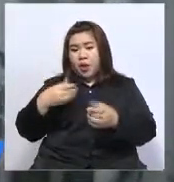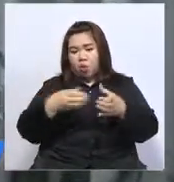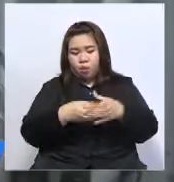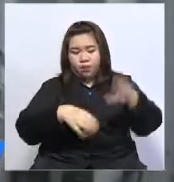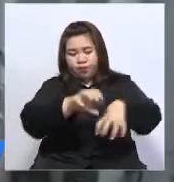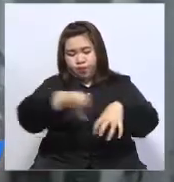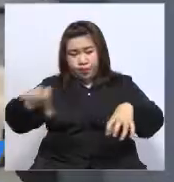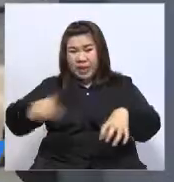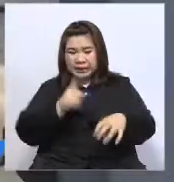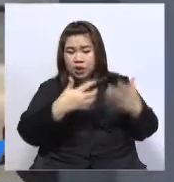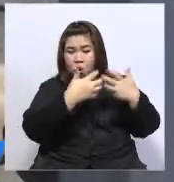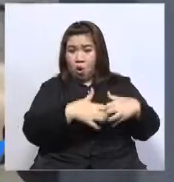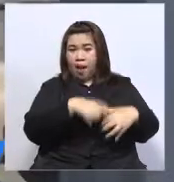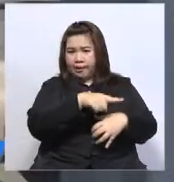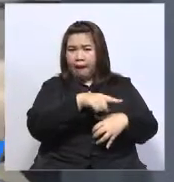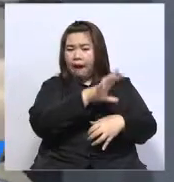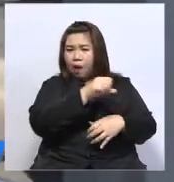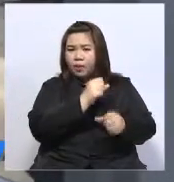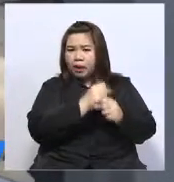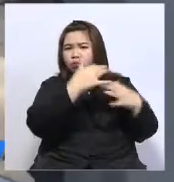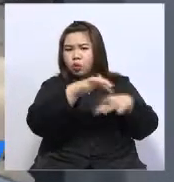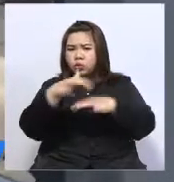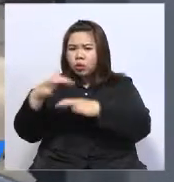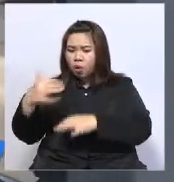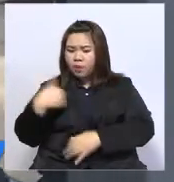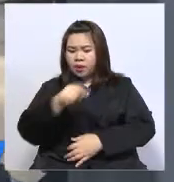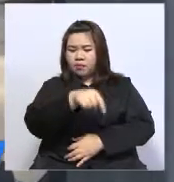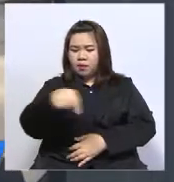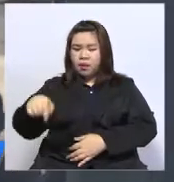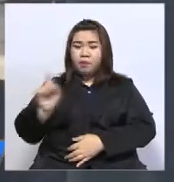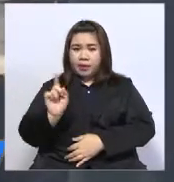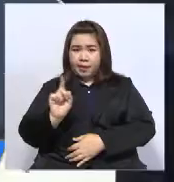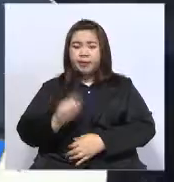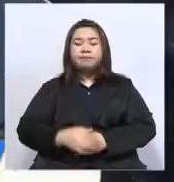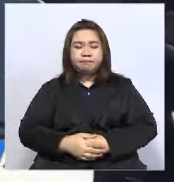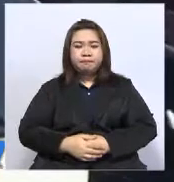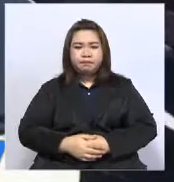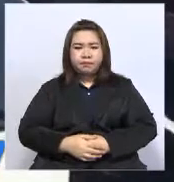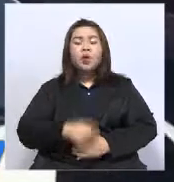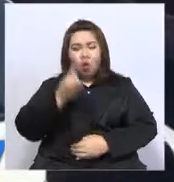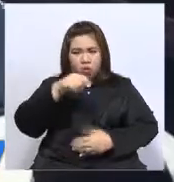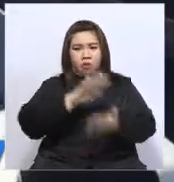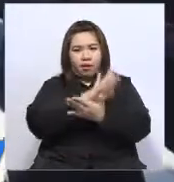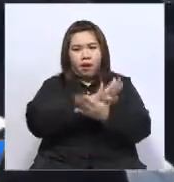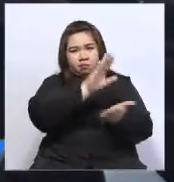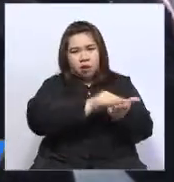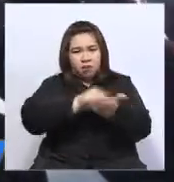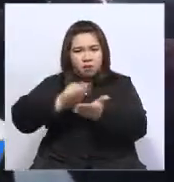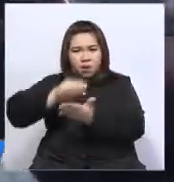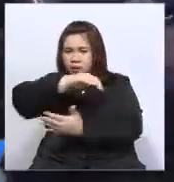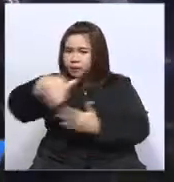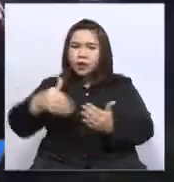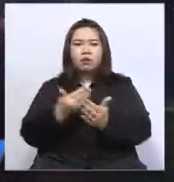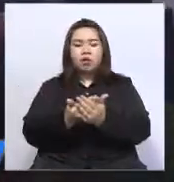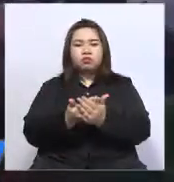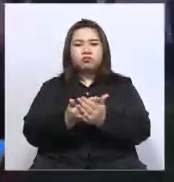ทางโรงงานแห่งนี้ผลิตอาหารสัตว์ส่งไปให้ใช้นั้นมีที่ไหนบ้างนะครับโดยให้รวบรวมเอกสารทั้งหมดนะครับที่เ